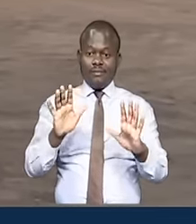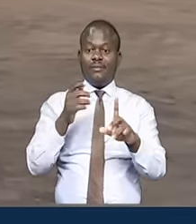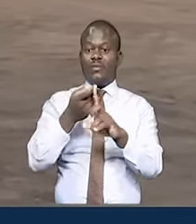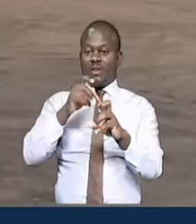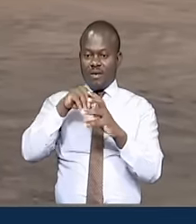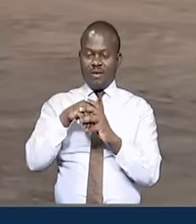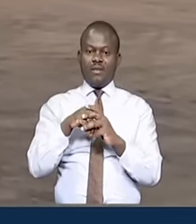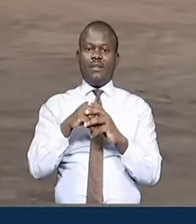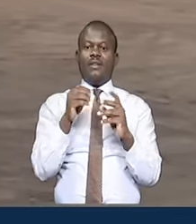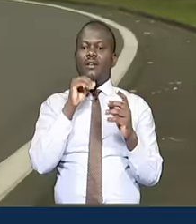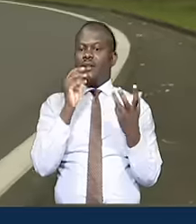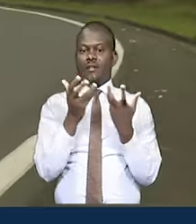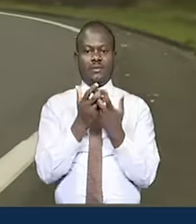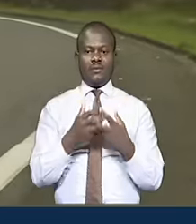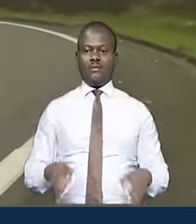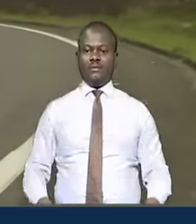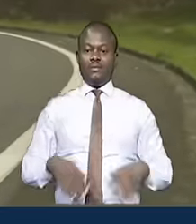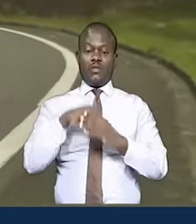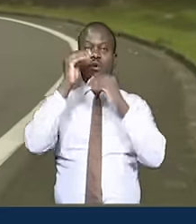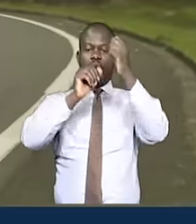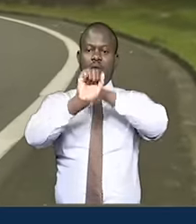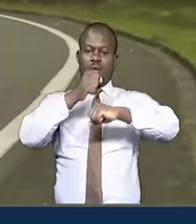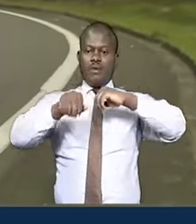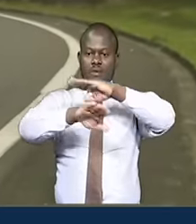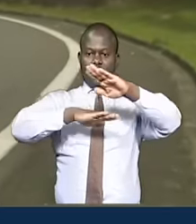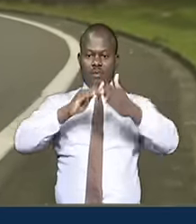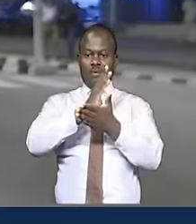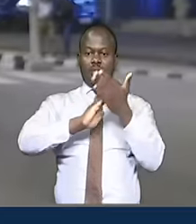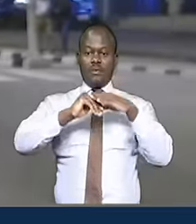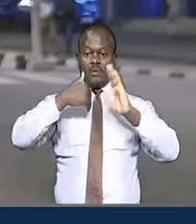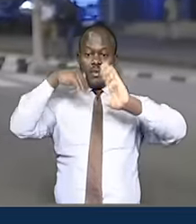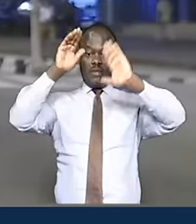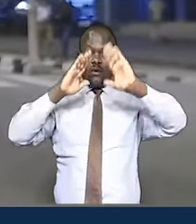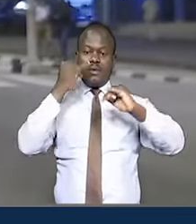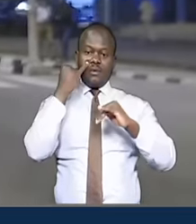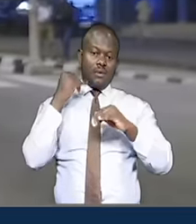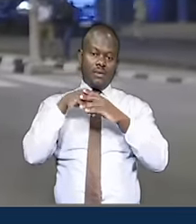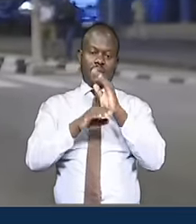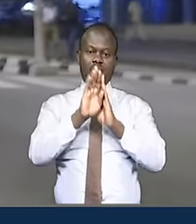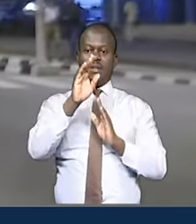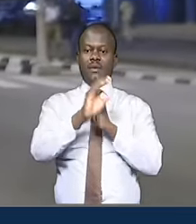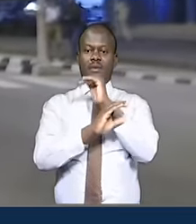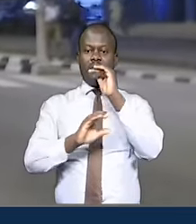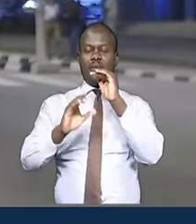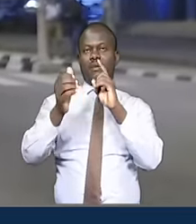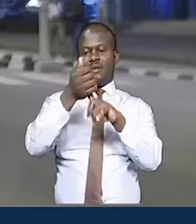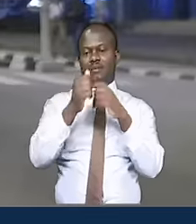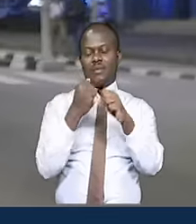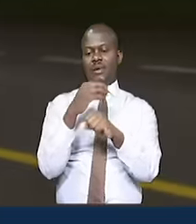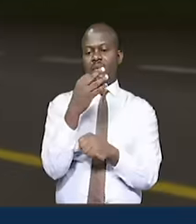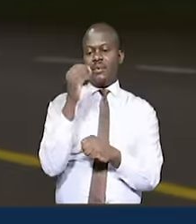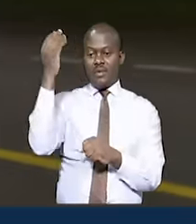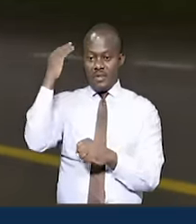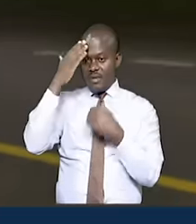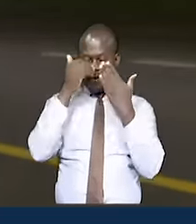navuye ni ahantu bihuriye. Urwego rw'ibikorwa remezo ni rumwe mu byagize uruhare rukomeye mu iterambere igihugu cyagezeho mu myaka 30 ishize,